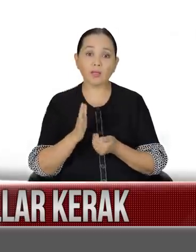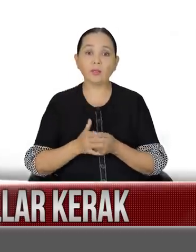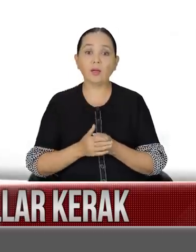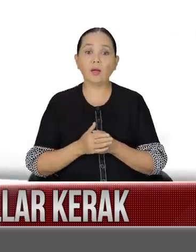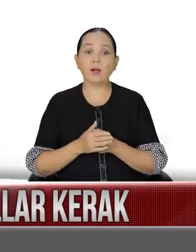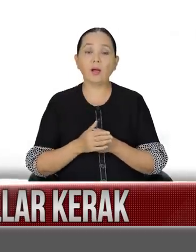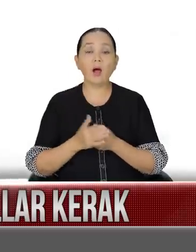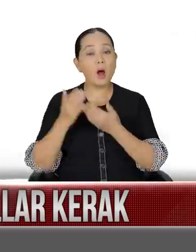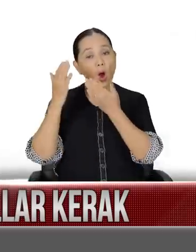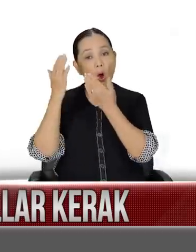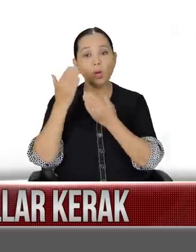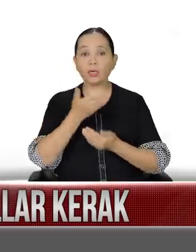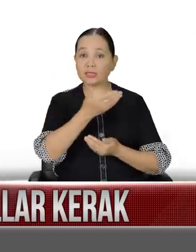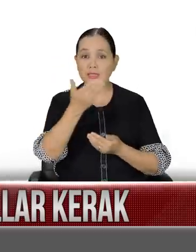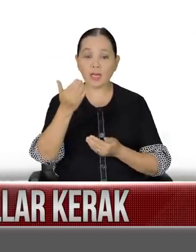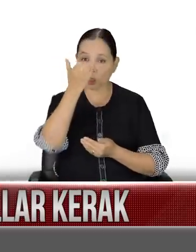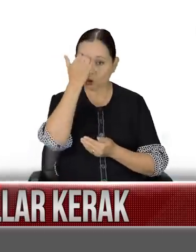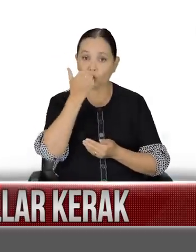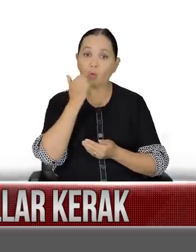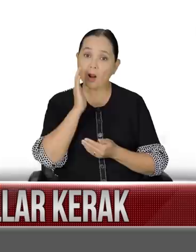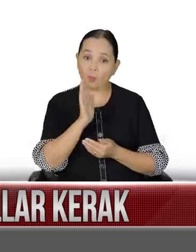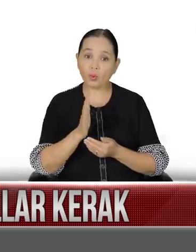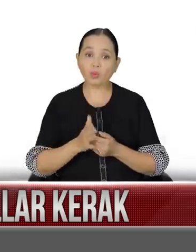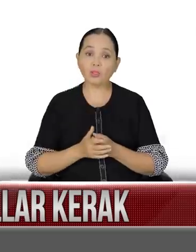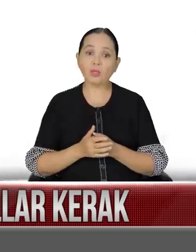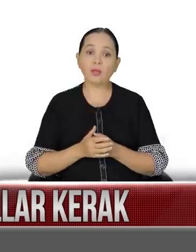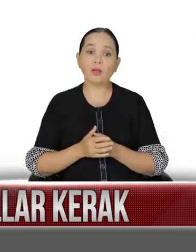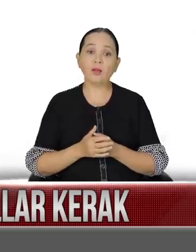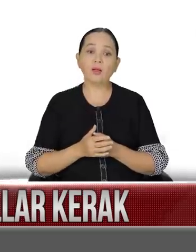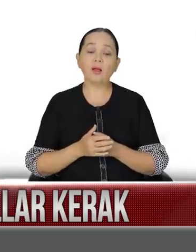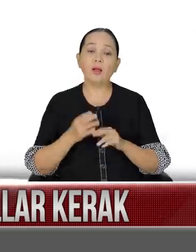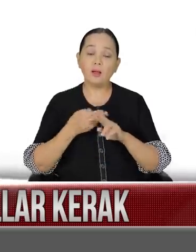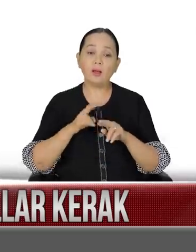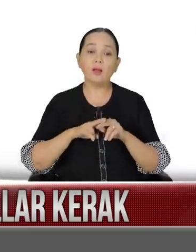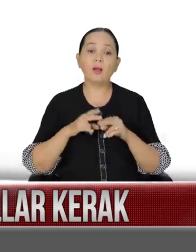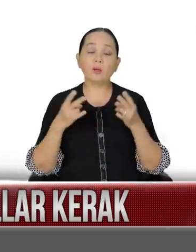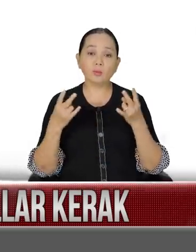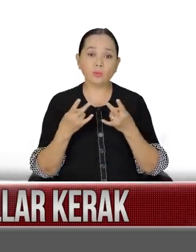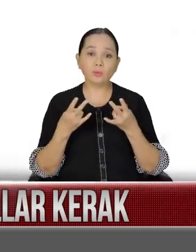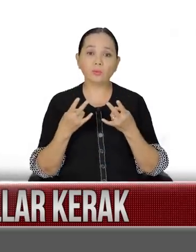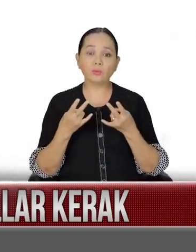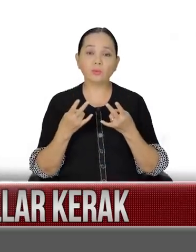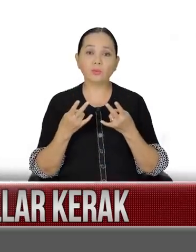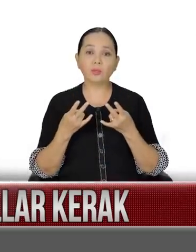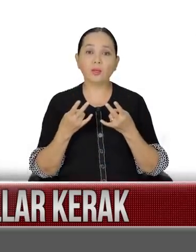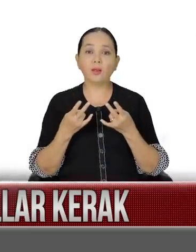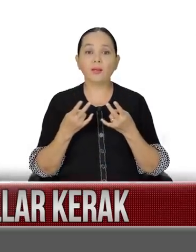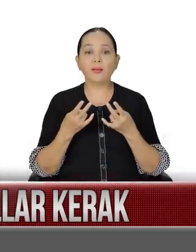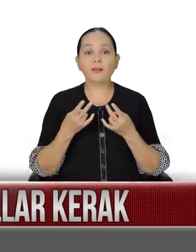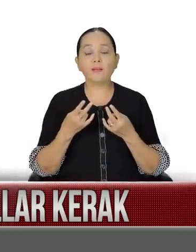boriga Allah sevgiye şükürler olsun. Yani bu tüncem.